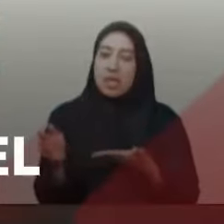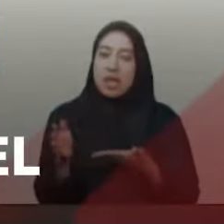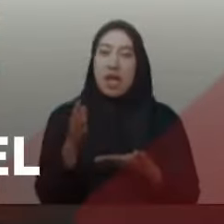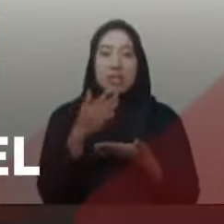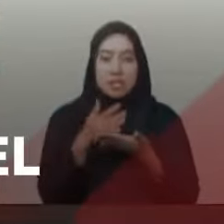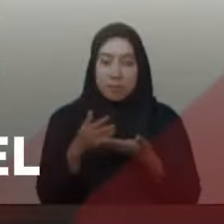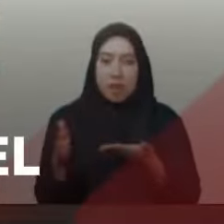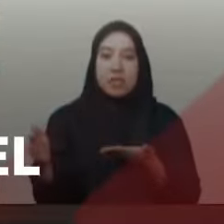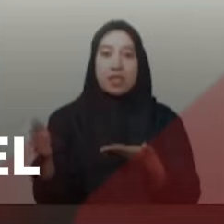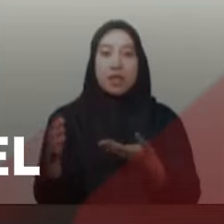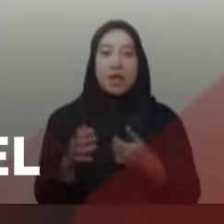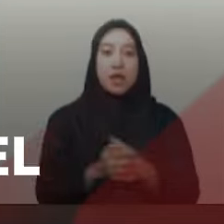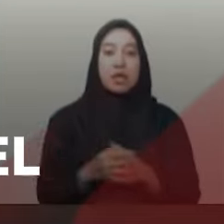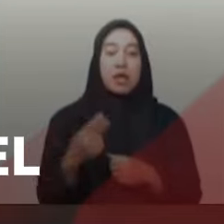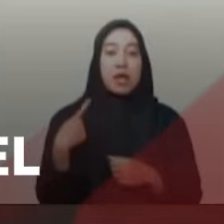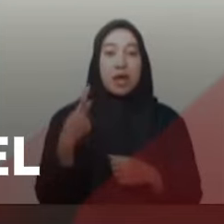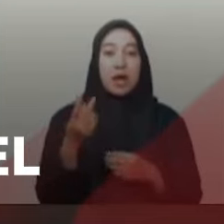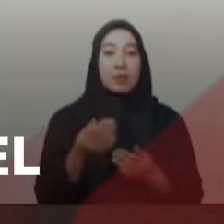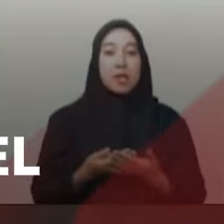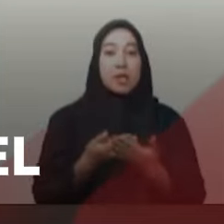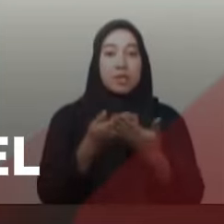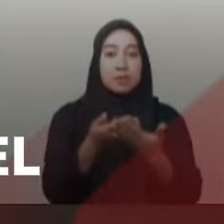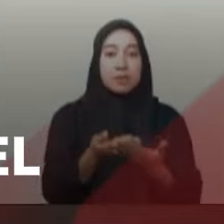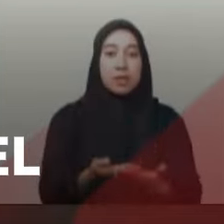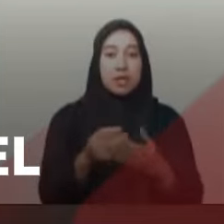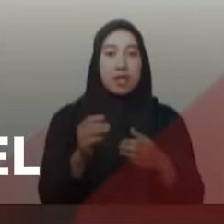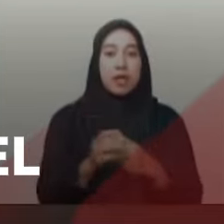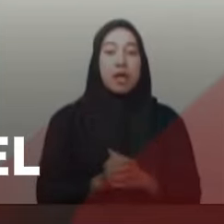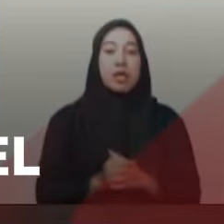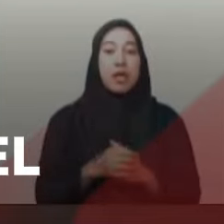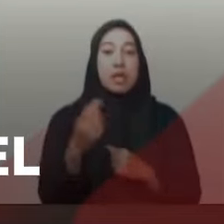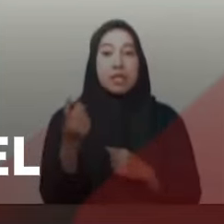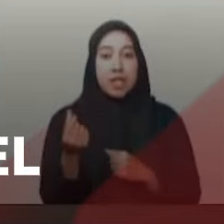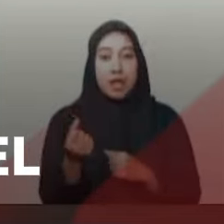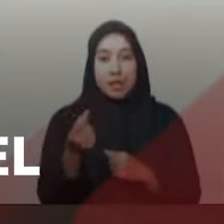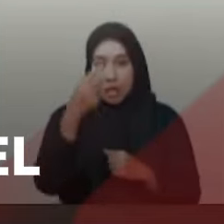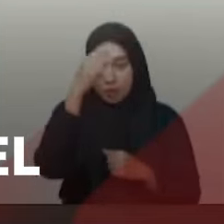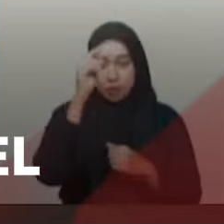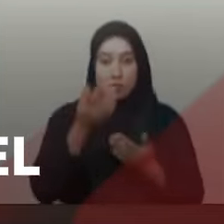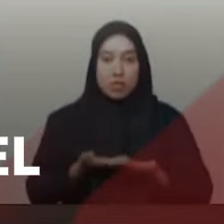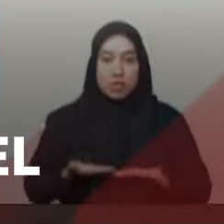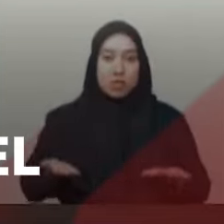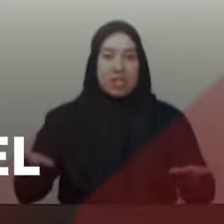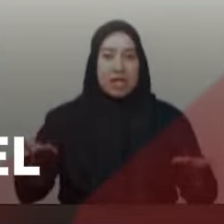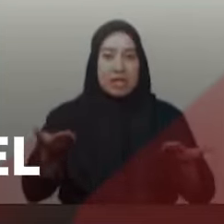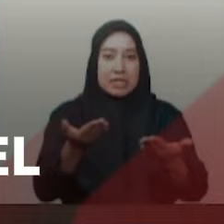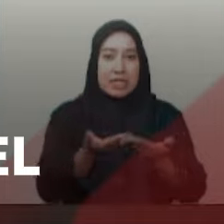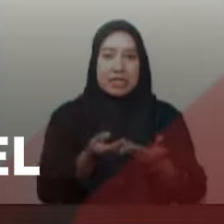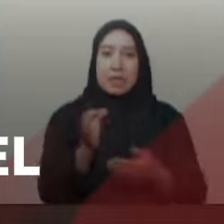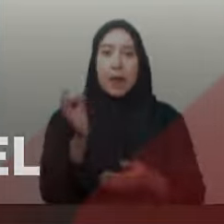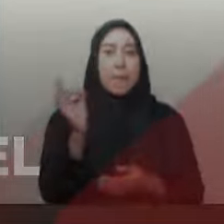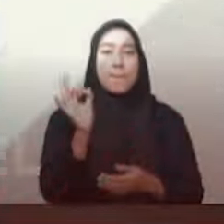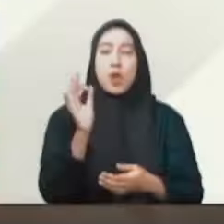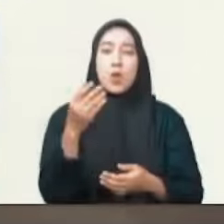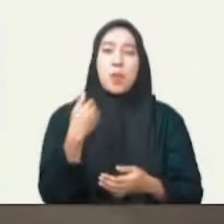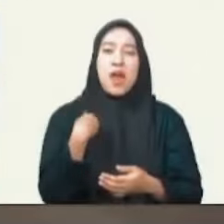diberikan wewenang dan dana untuk melaksanakan sosialisasi tidak ada.